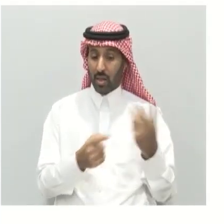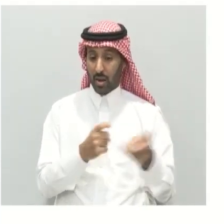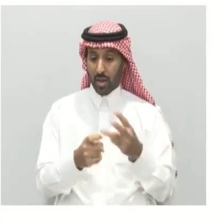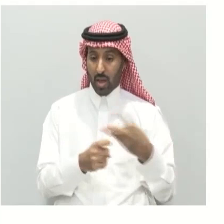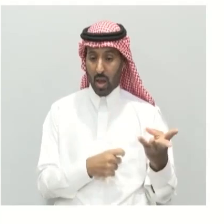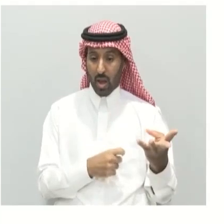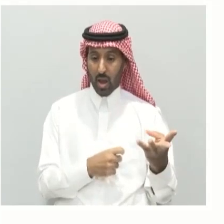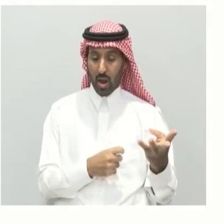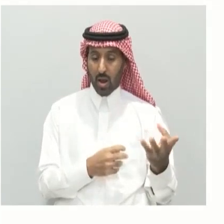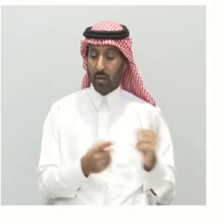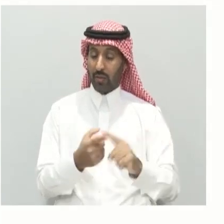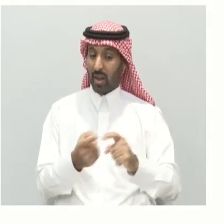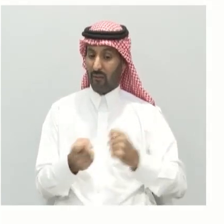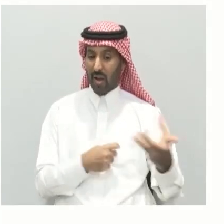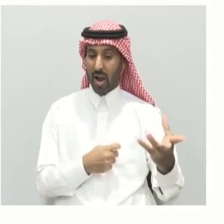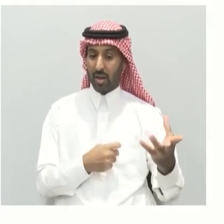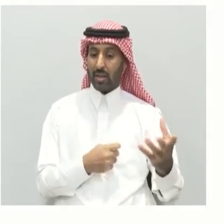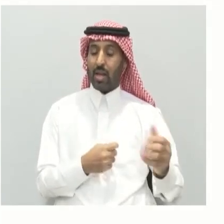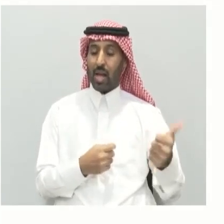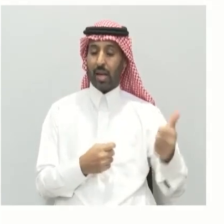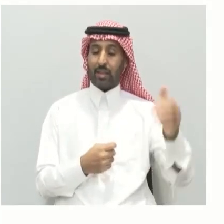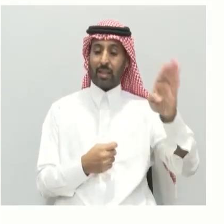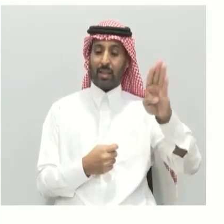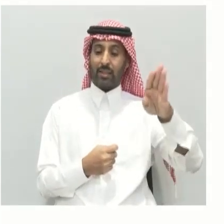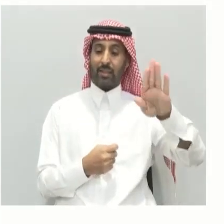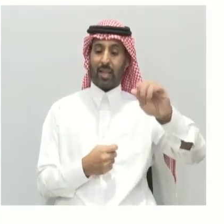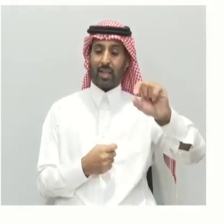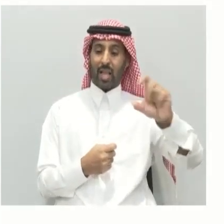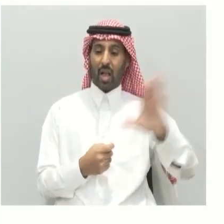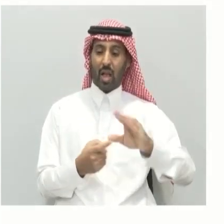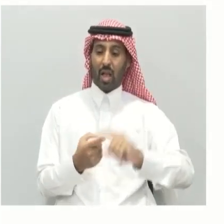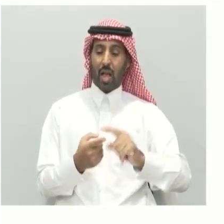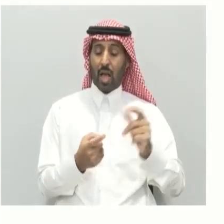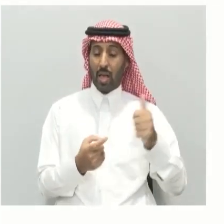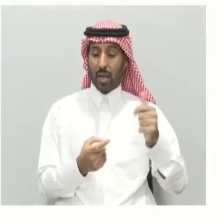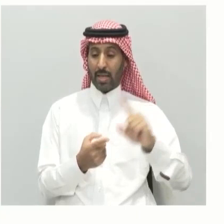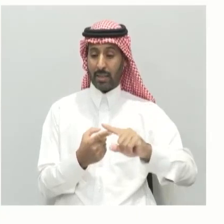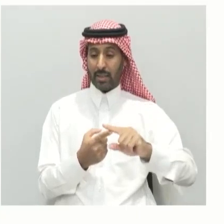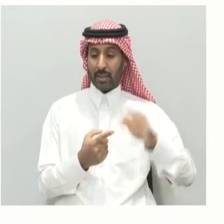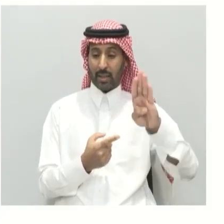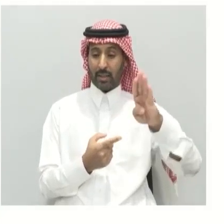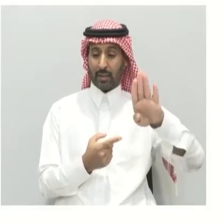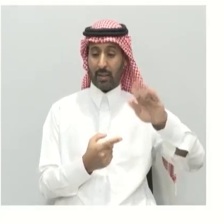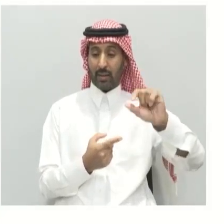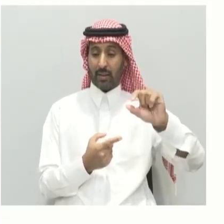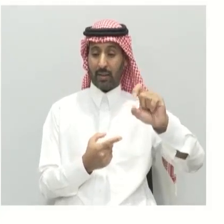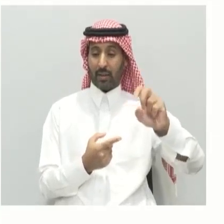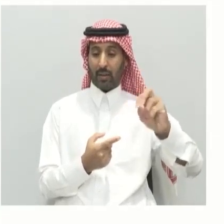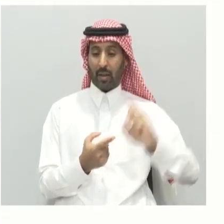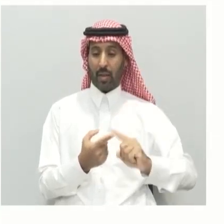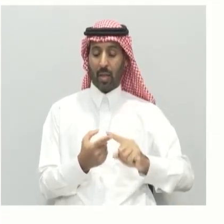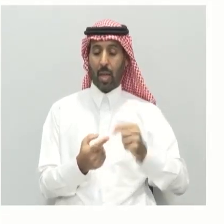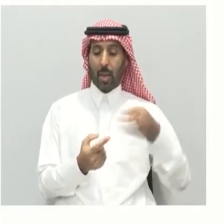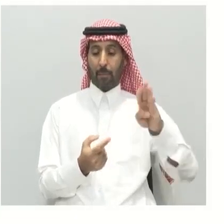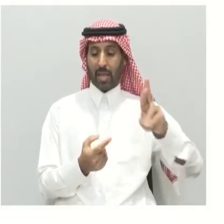الكترونات انا عندي الفقد ماذا اكسده اذا الجي اي هنا سوف يحدث ماذا سوف يحدث له تاكسد كذلك